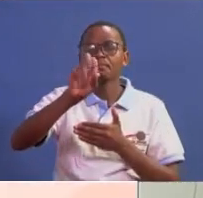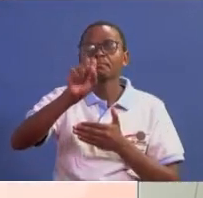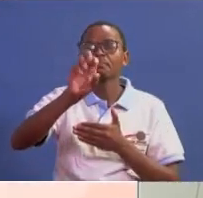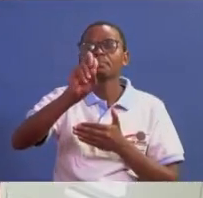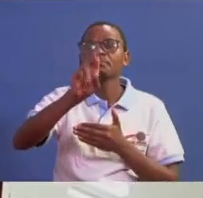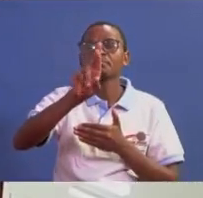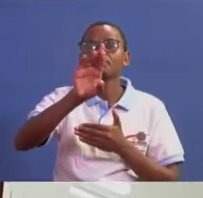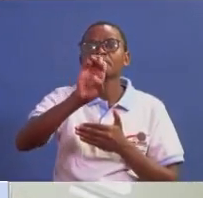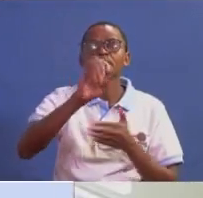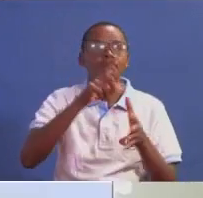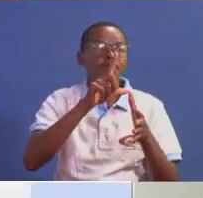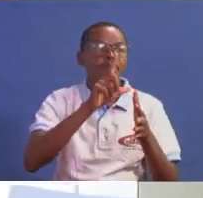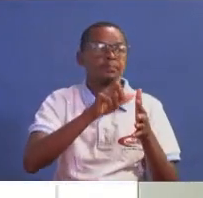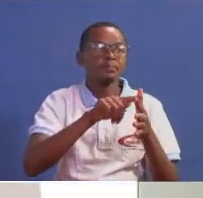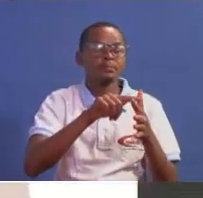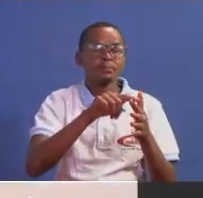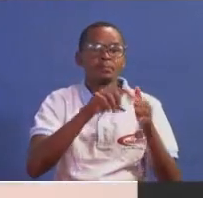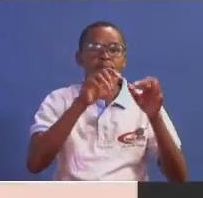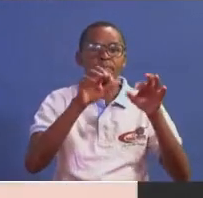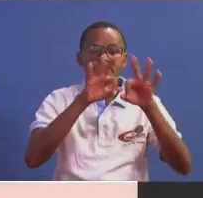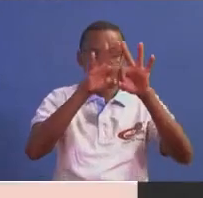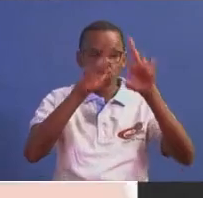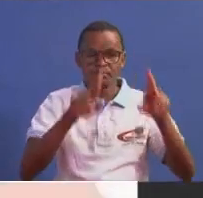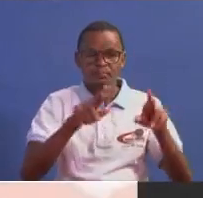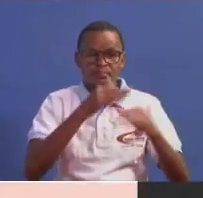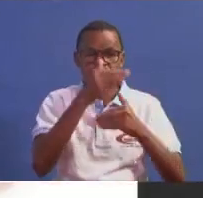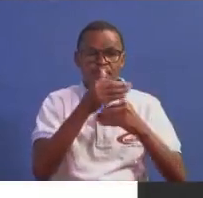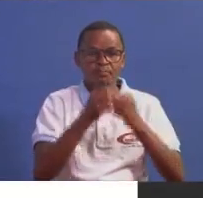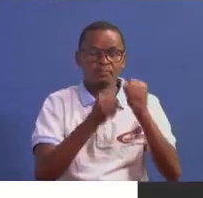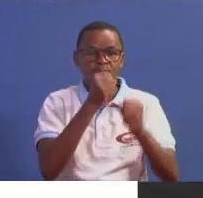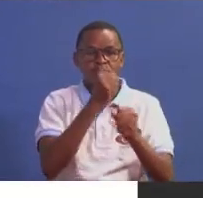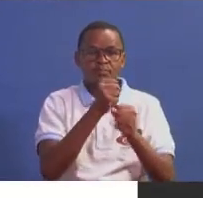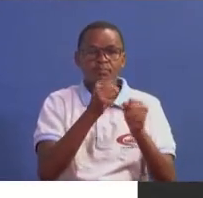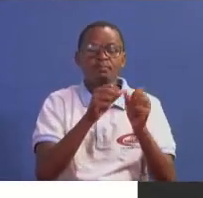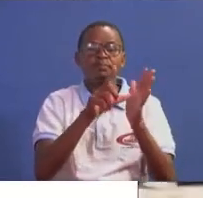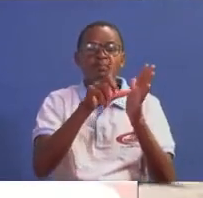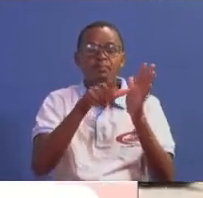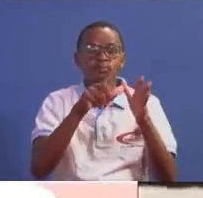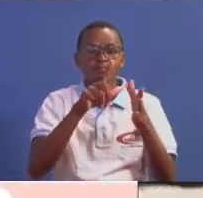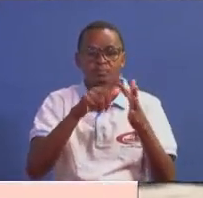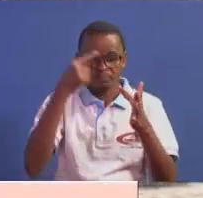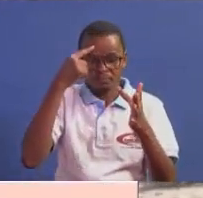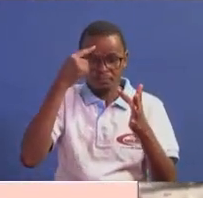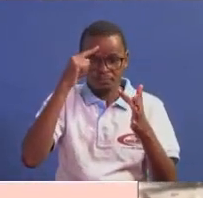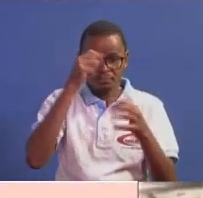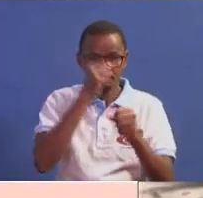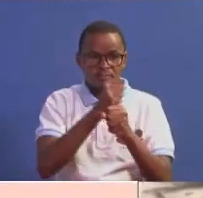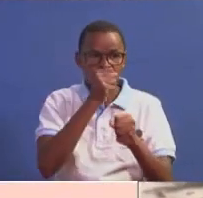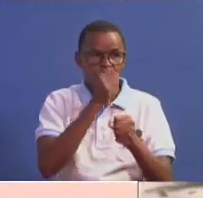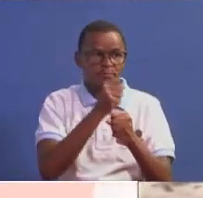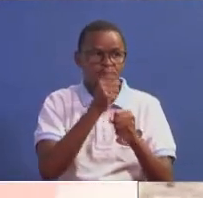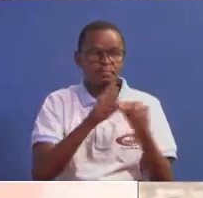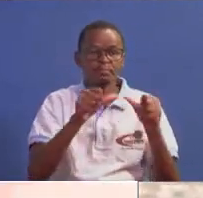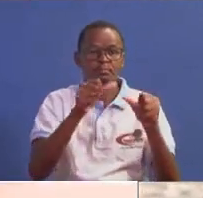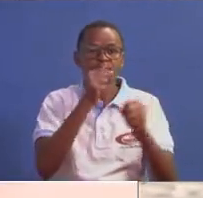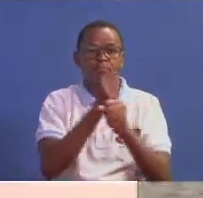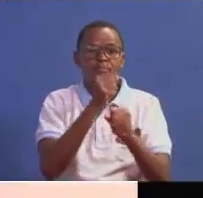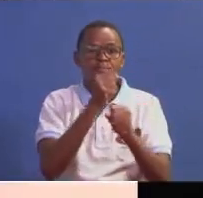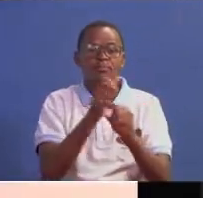yapo matumaini ya kuwepo utulivu wa kisiasa mwaka ujao na kwenda mbele ili kuhakikisha